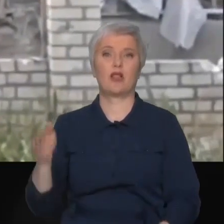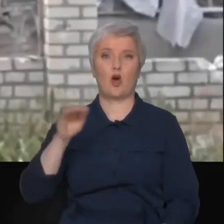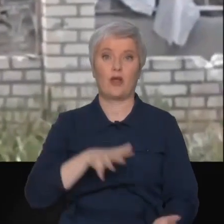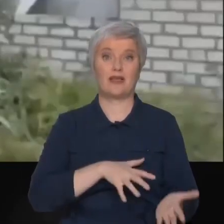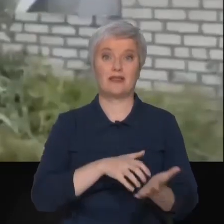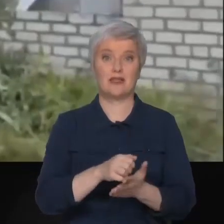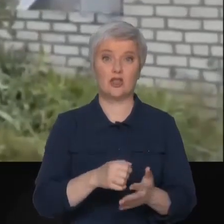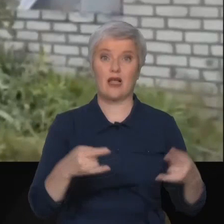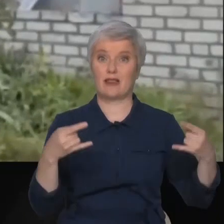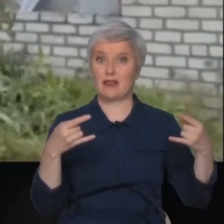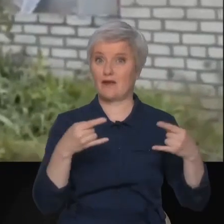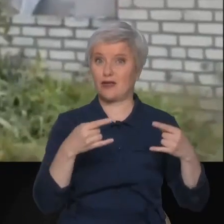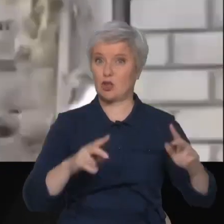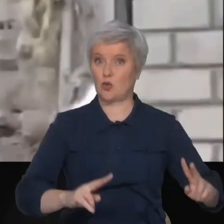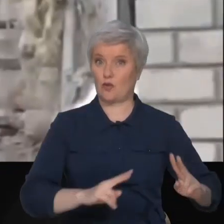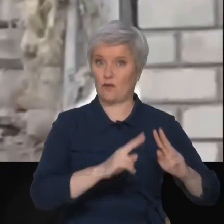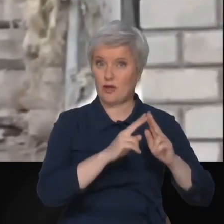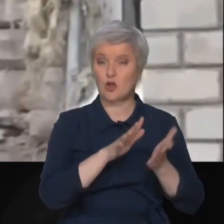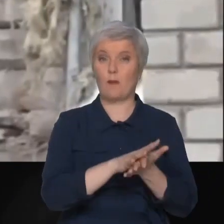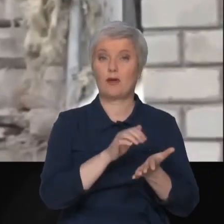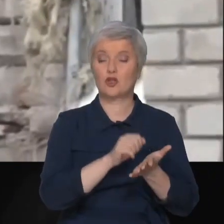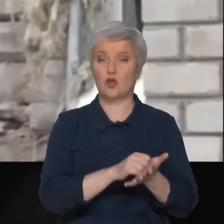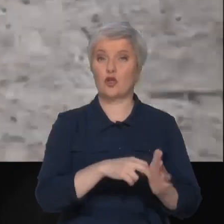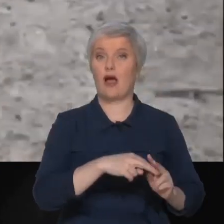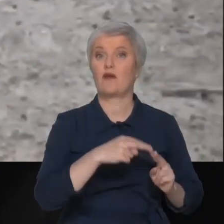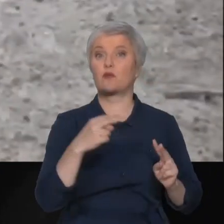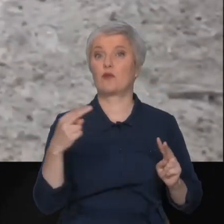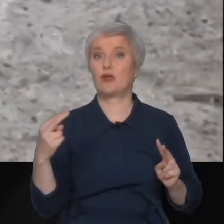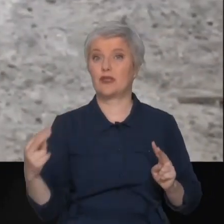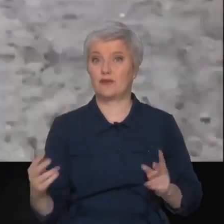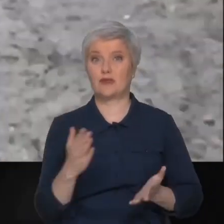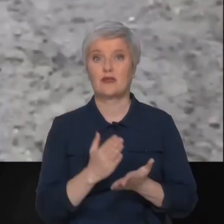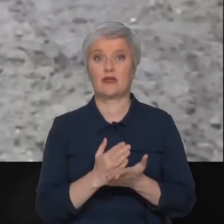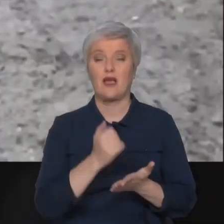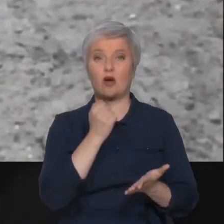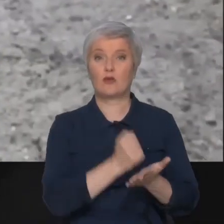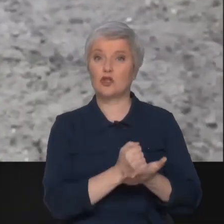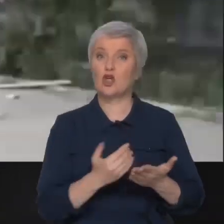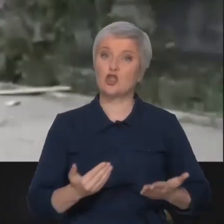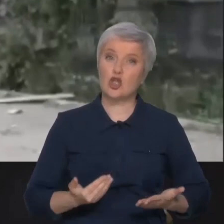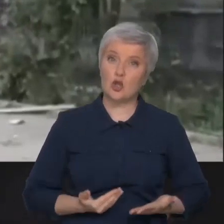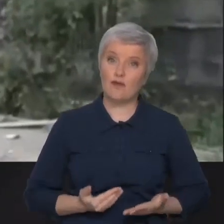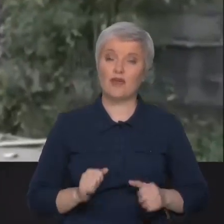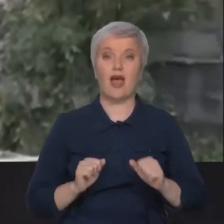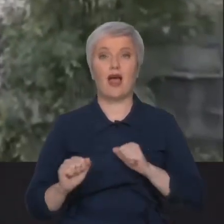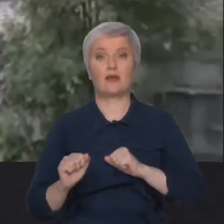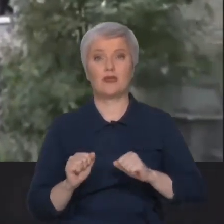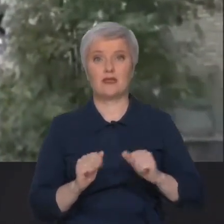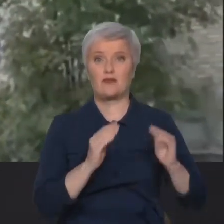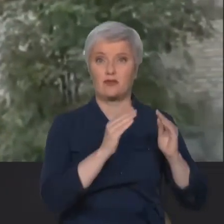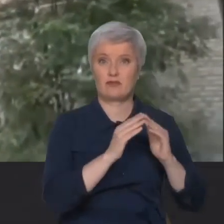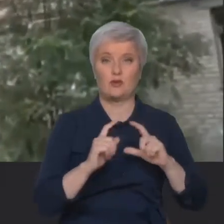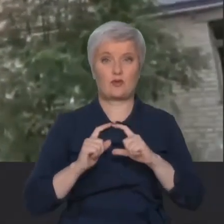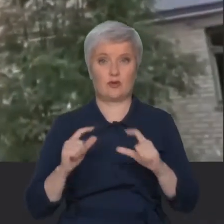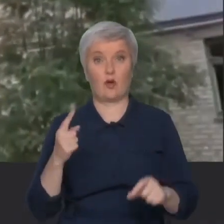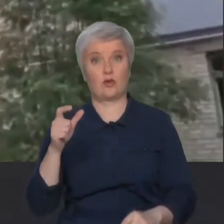вежу, серйозно пошкоджено автомобільний міст. Є потрапляння снарядів в житлові та адміністративні будинки. За останню добу 1 людина